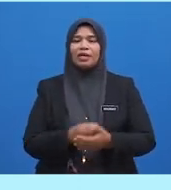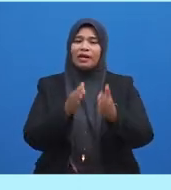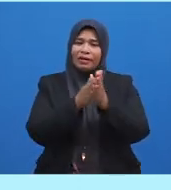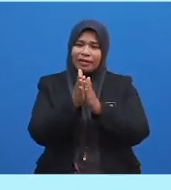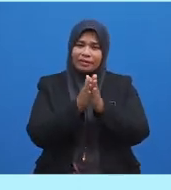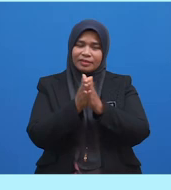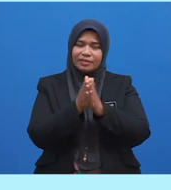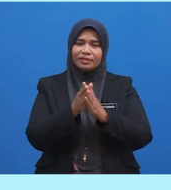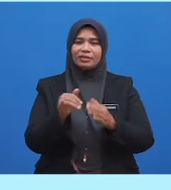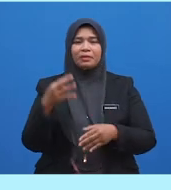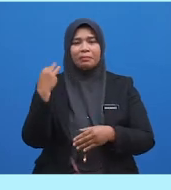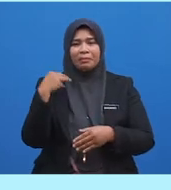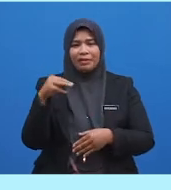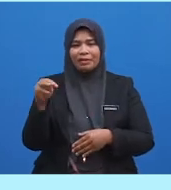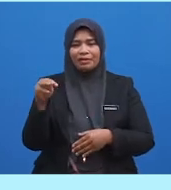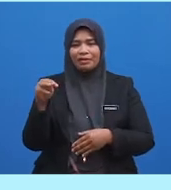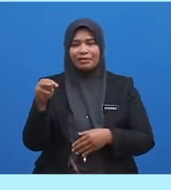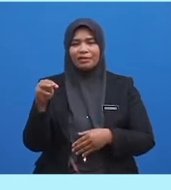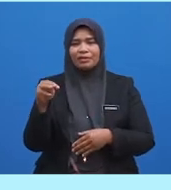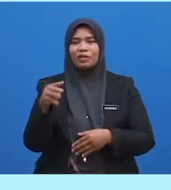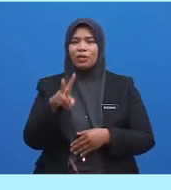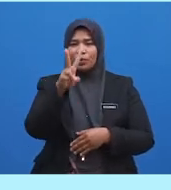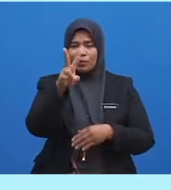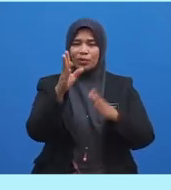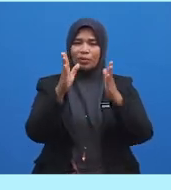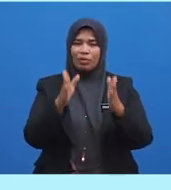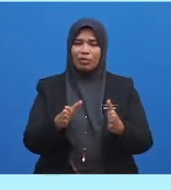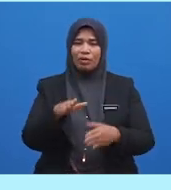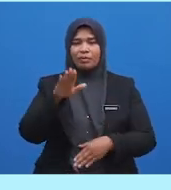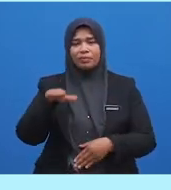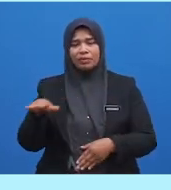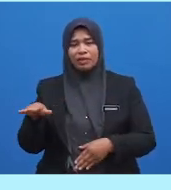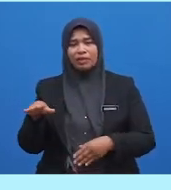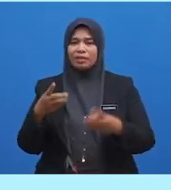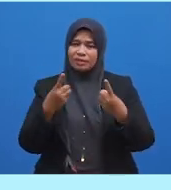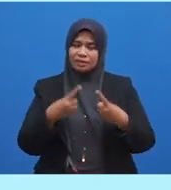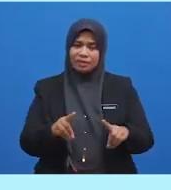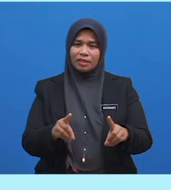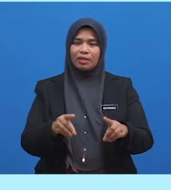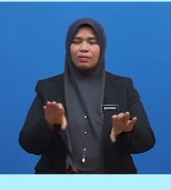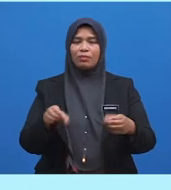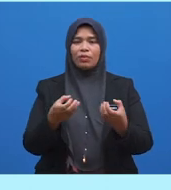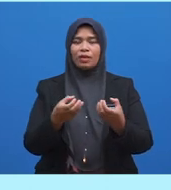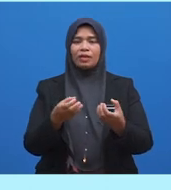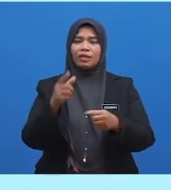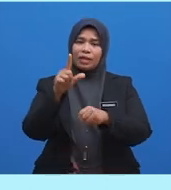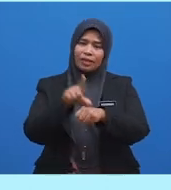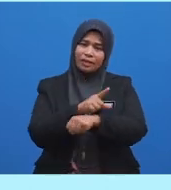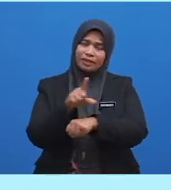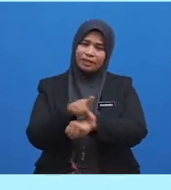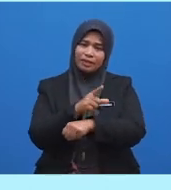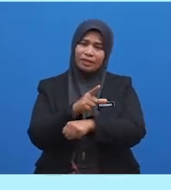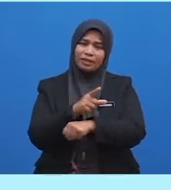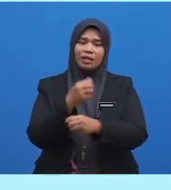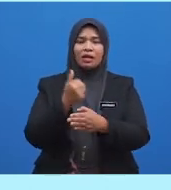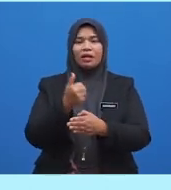Rajinnya mereka do orang Buddha sedang membuat latihan